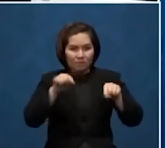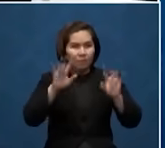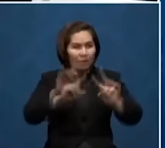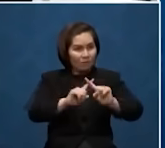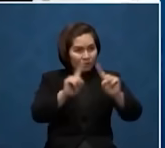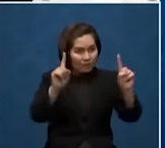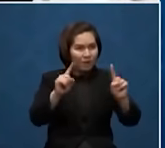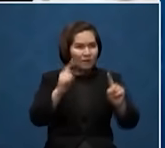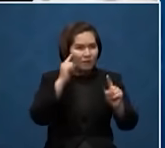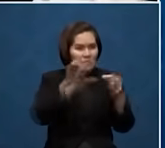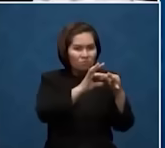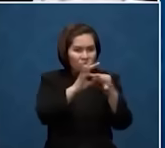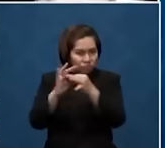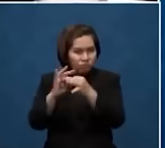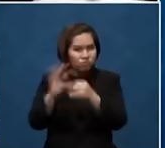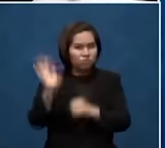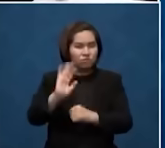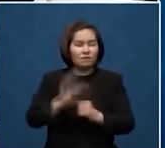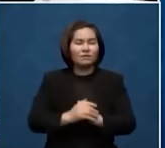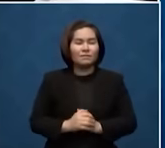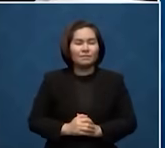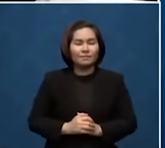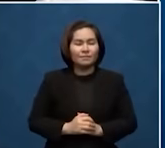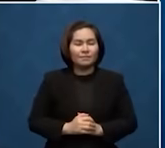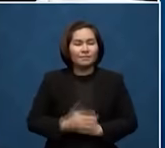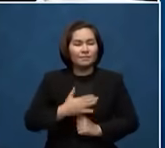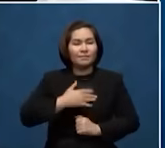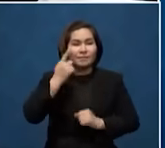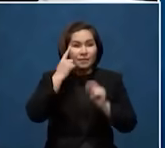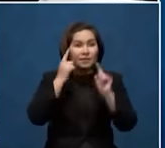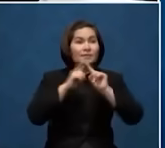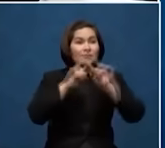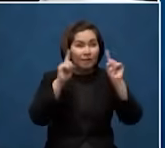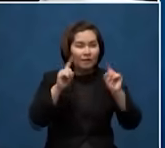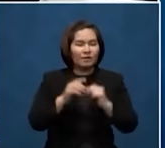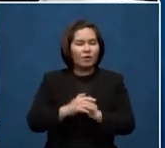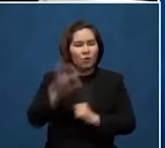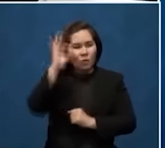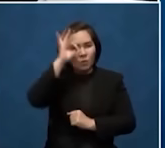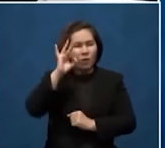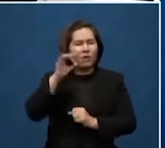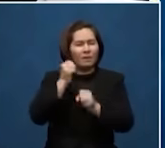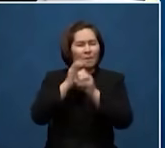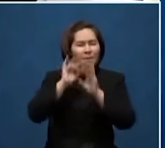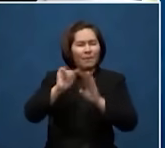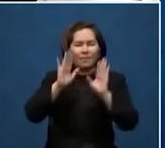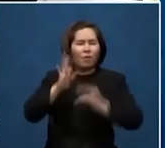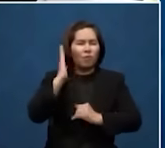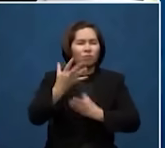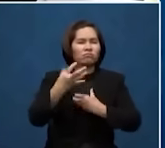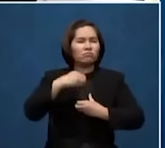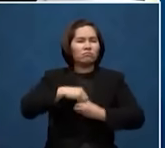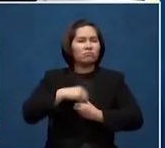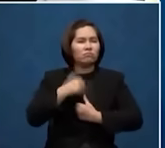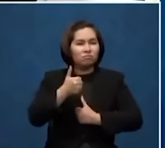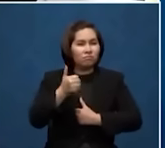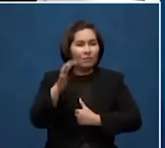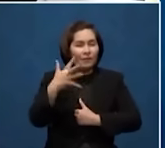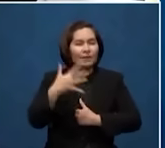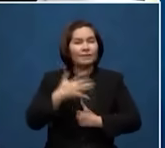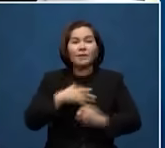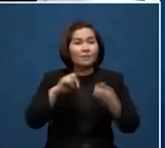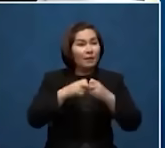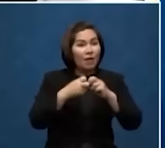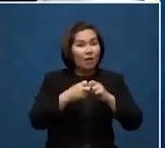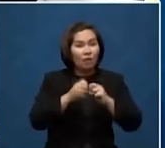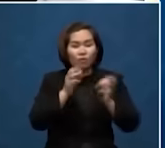อย่าตีกินแบบนี้ครับผมไม่เห็นด้วยเลยนะครับคุณวิโรจน์ทำแบบนี้เนี่ยไม่เป็นสุภาพบุรุษแล้วก็ไม่มีปัญหาอะไรเลยครับที่ผมจะโหวตอย่าง